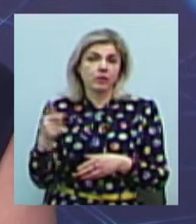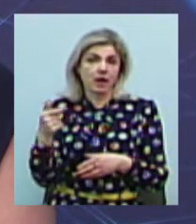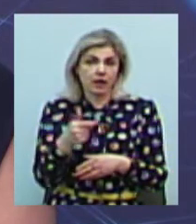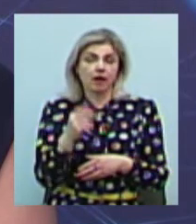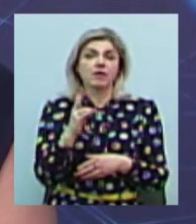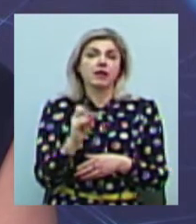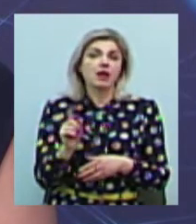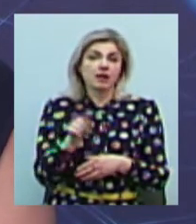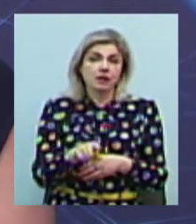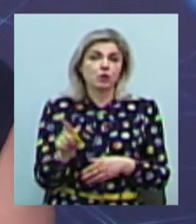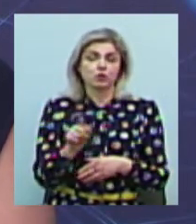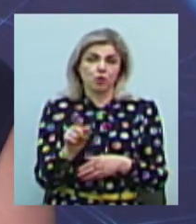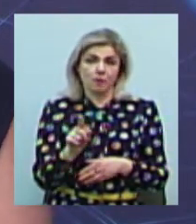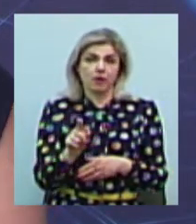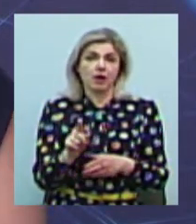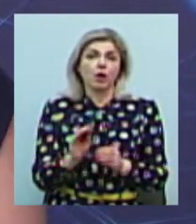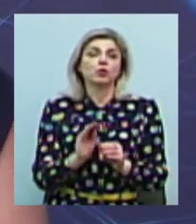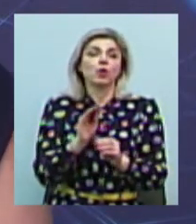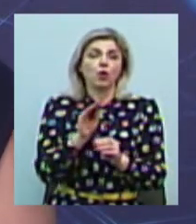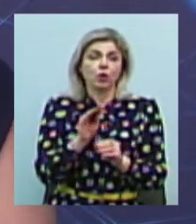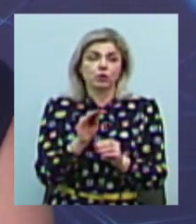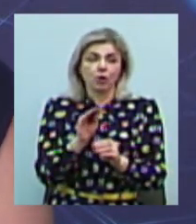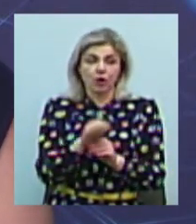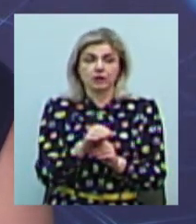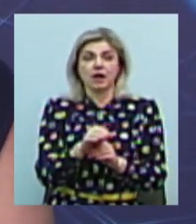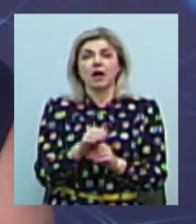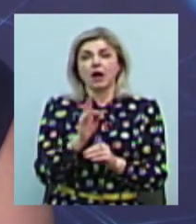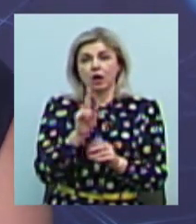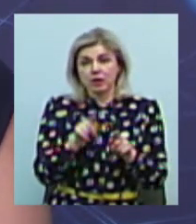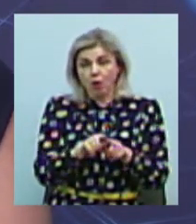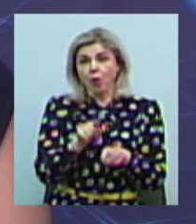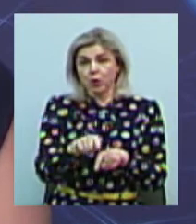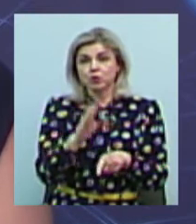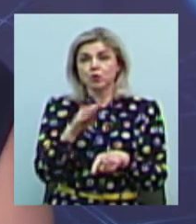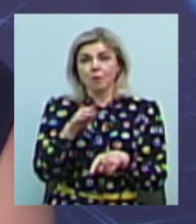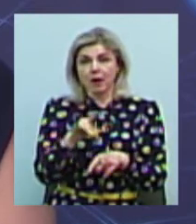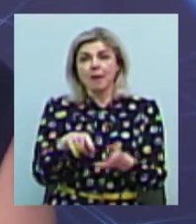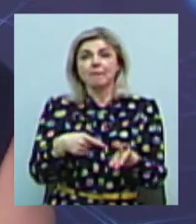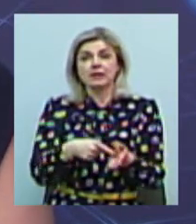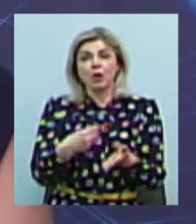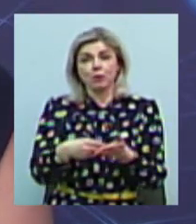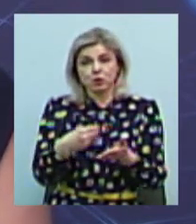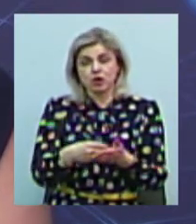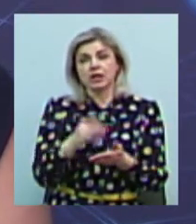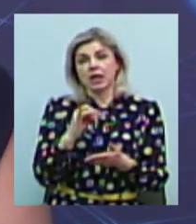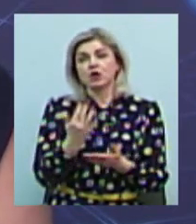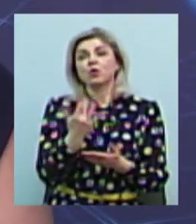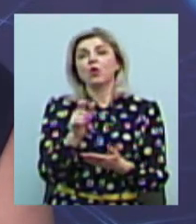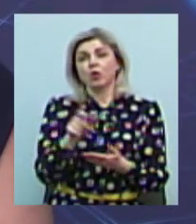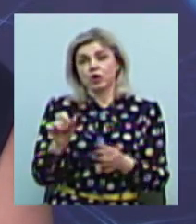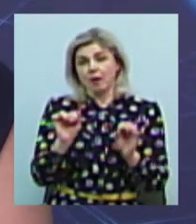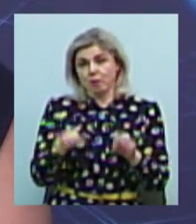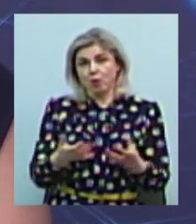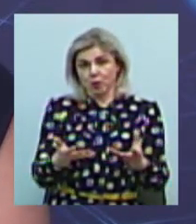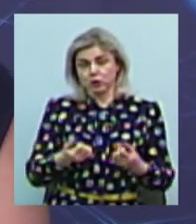те, щоб додати до такої ж суми в місцевому бюджеті, і вже скільки людей зможе отримати